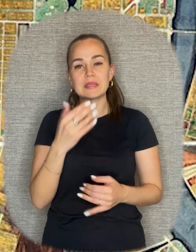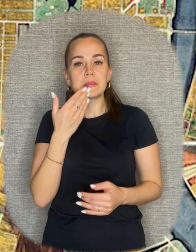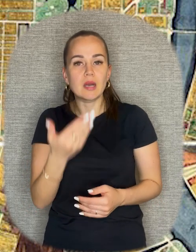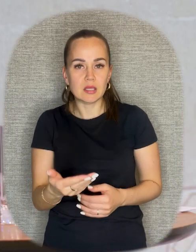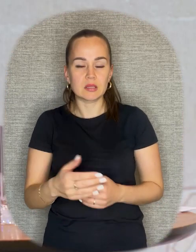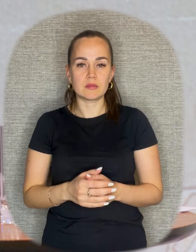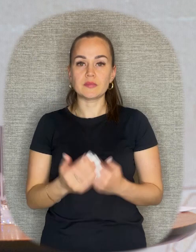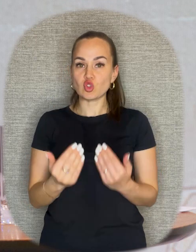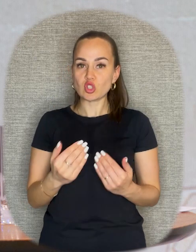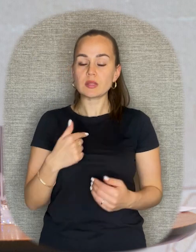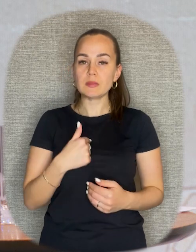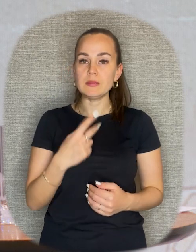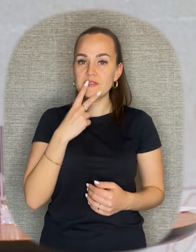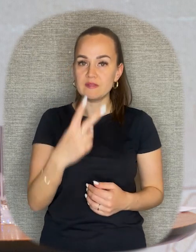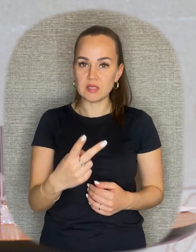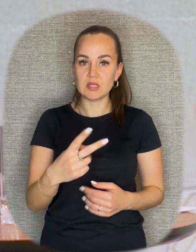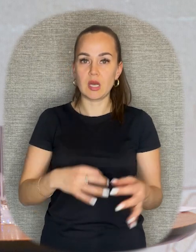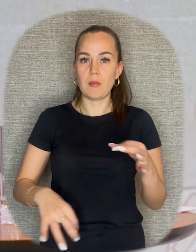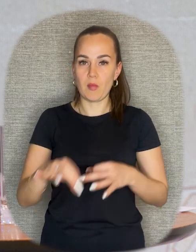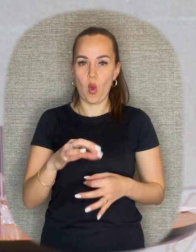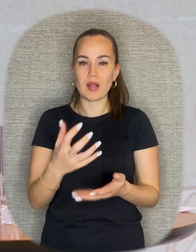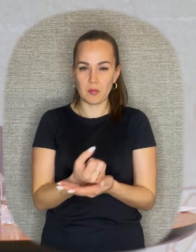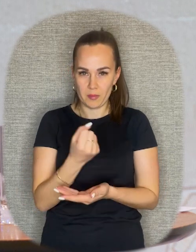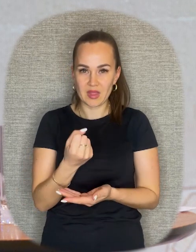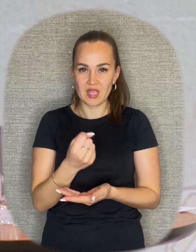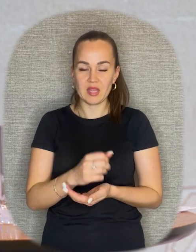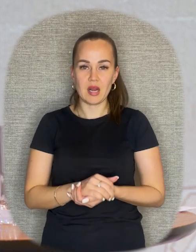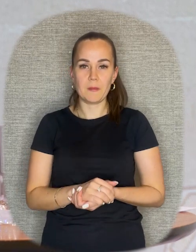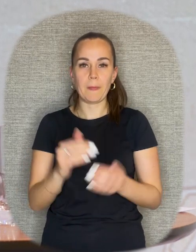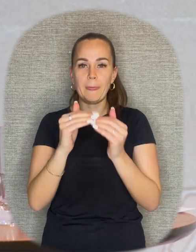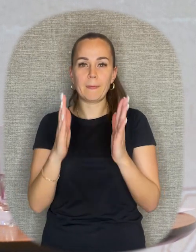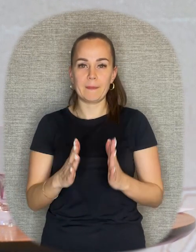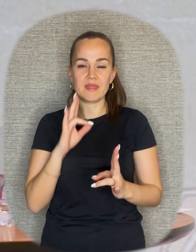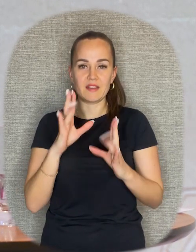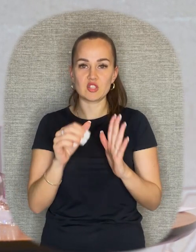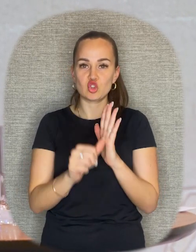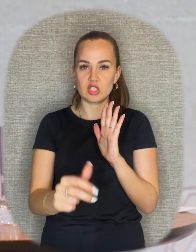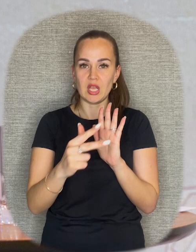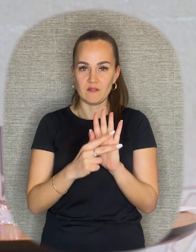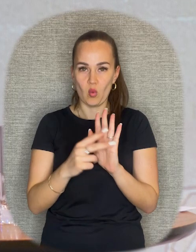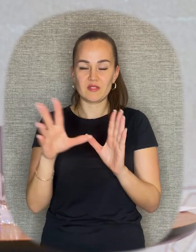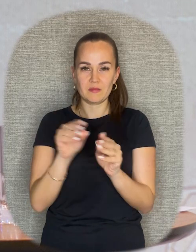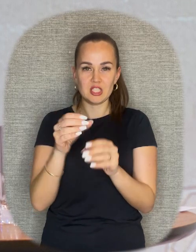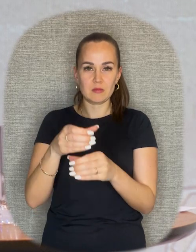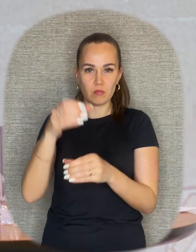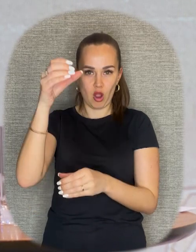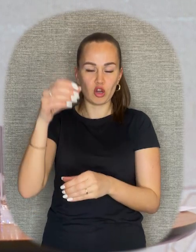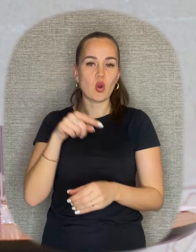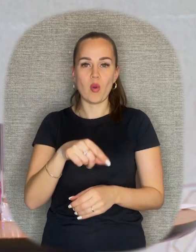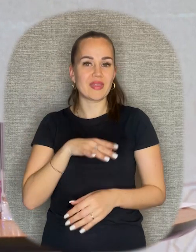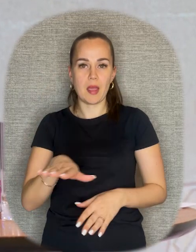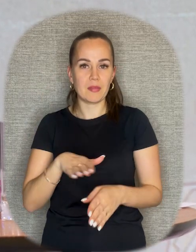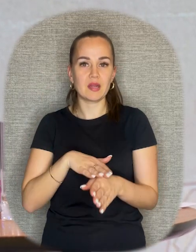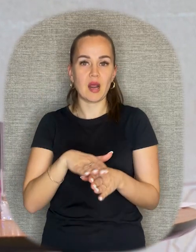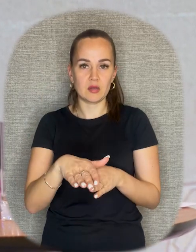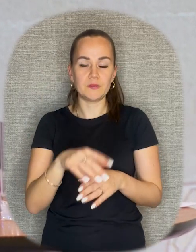дополнение к вами сказанному спросить мы только что видели проект победитель здания